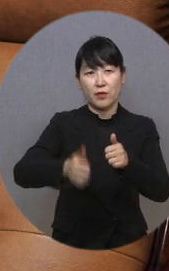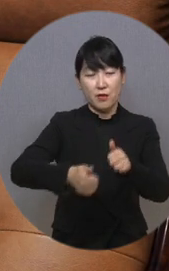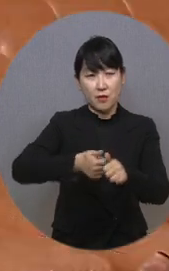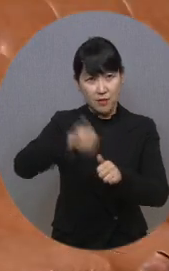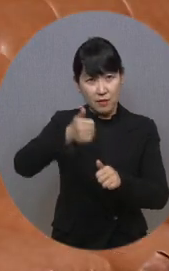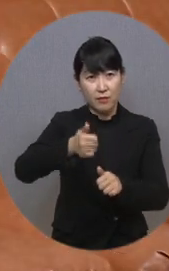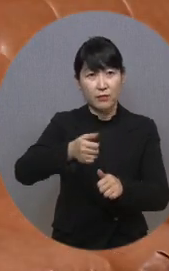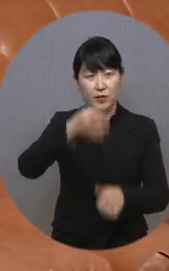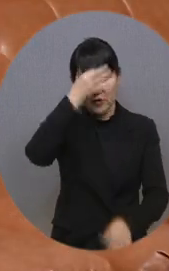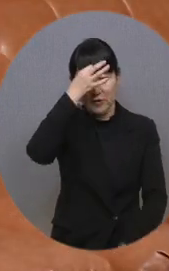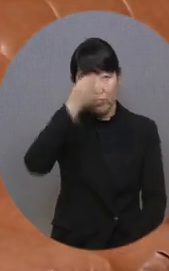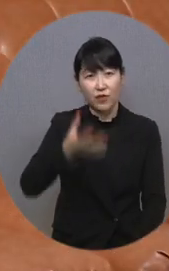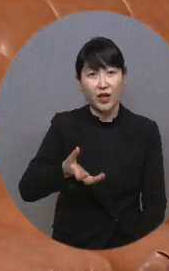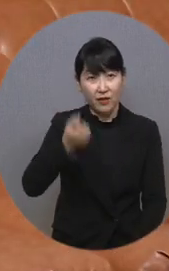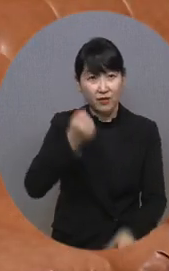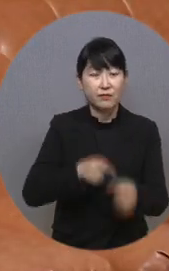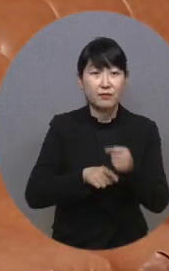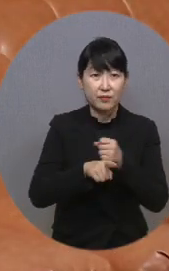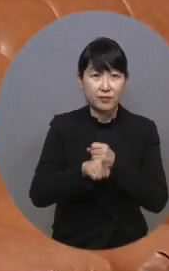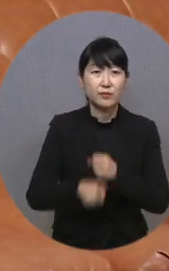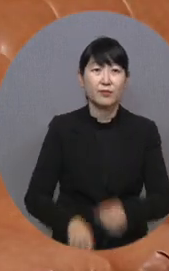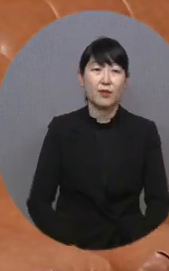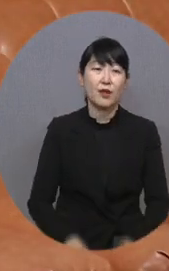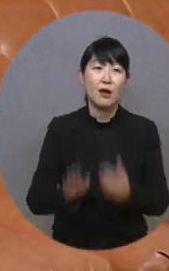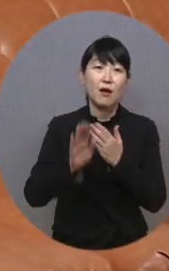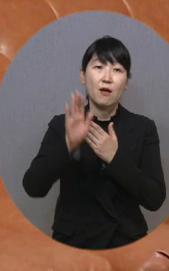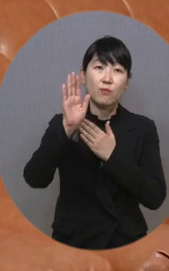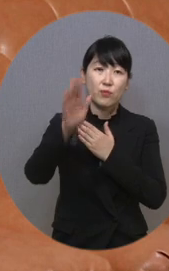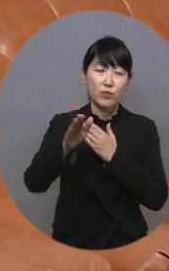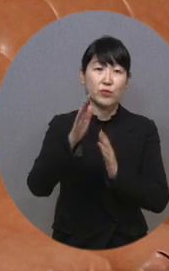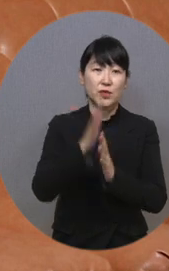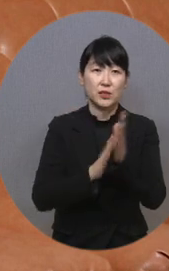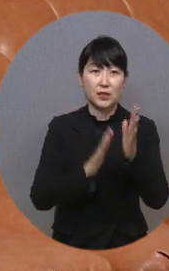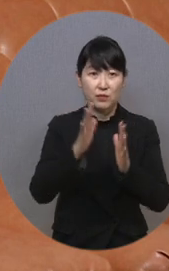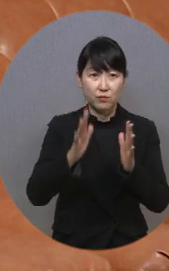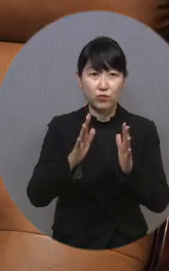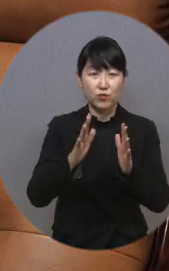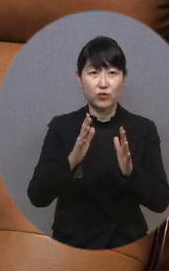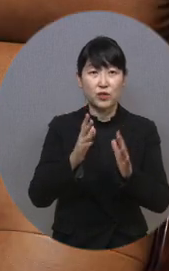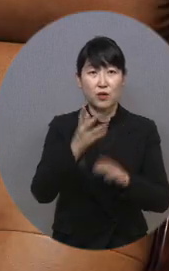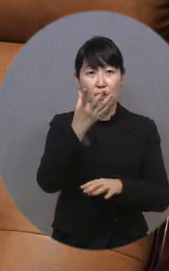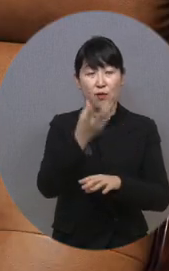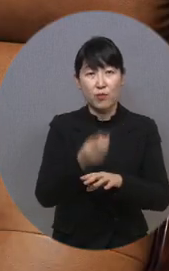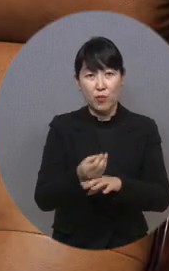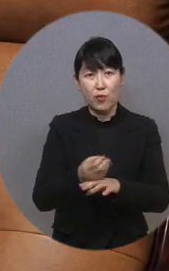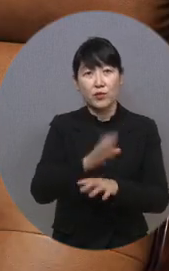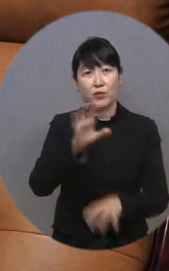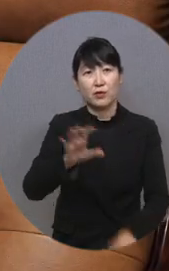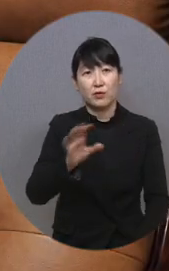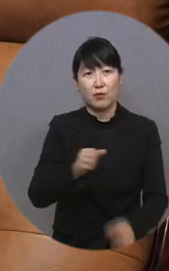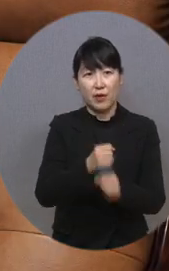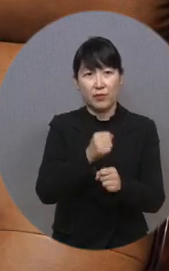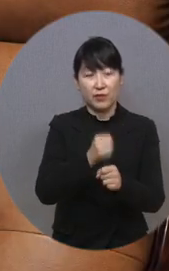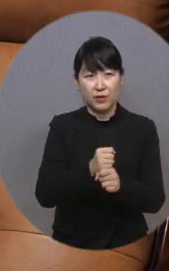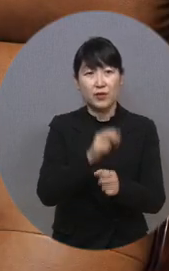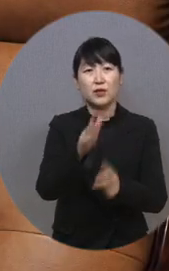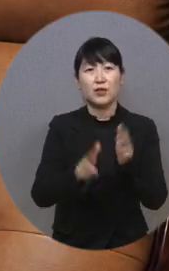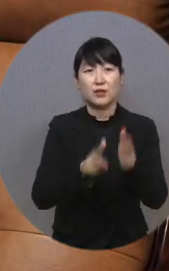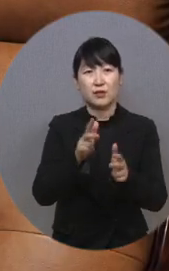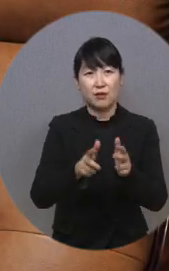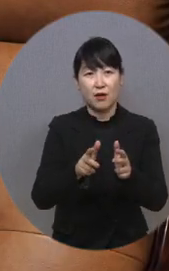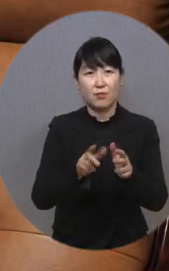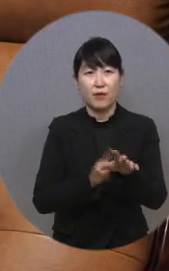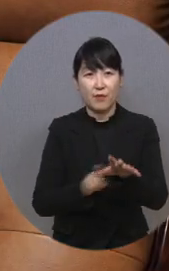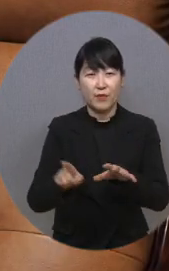그래서 향후 저희가 이 식물 복제 분야에 있어서는 사업적인 면에도 앞설 수 있도록 저희가